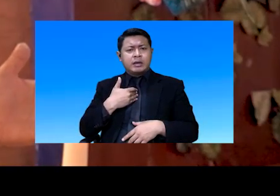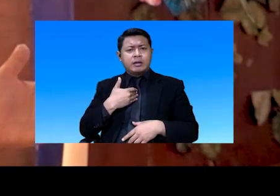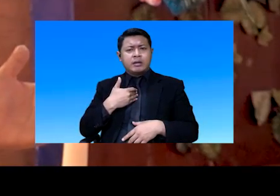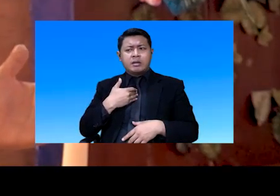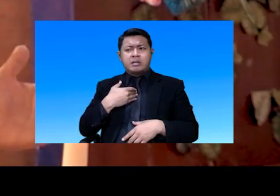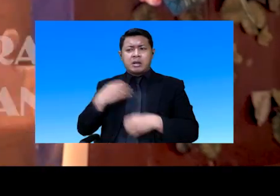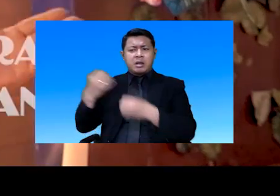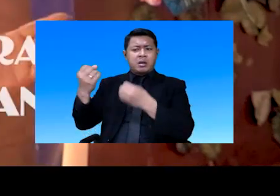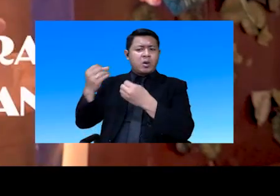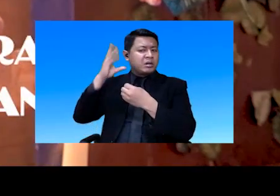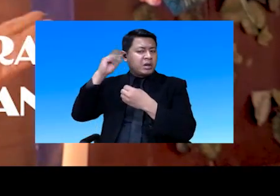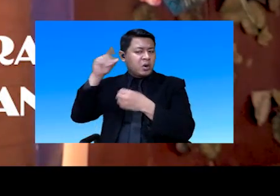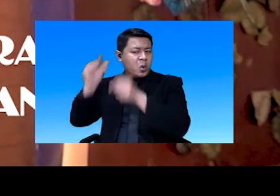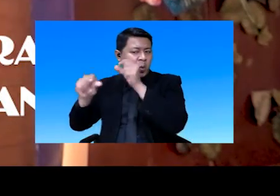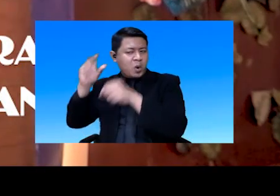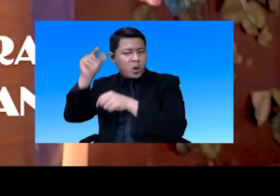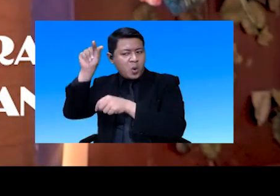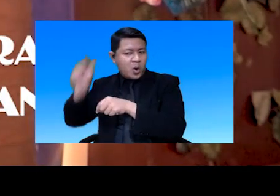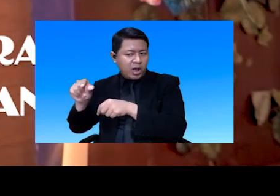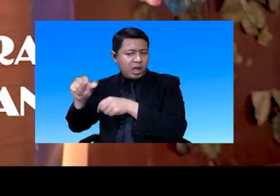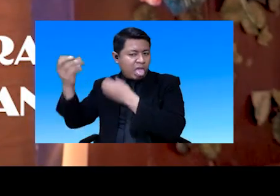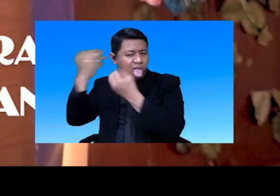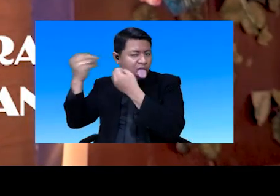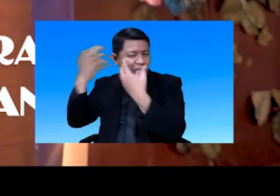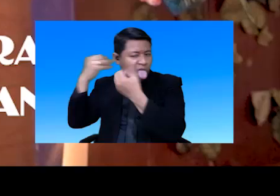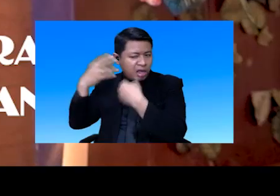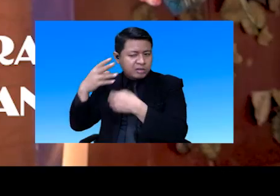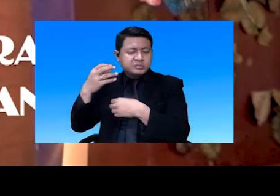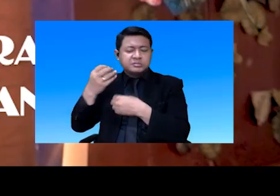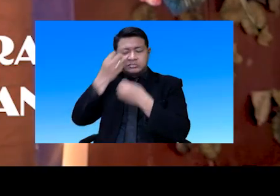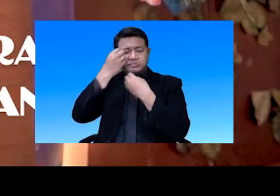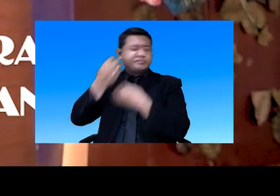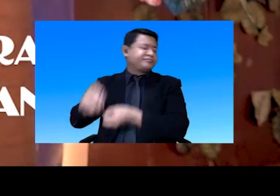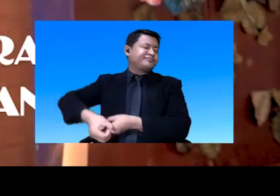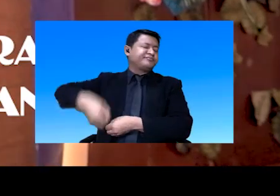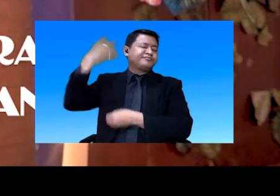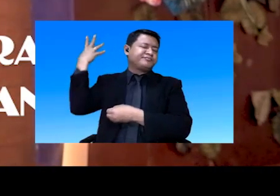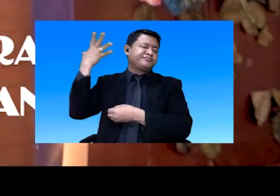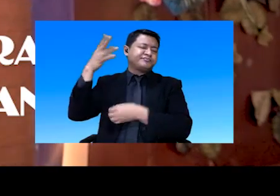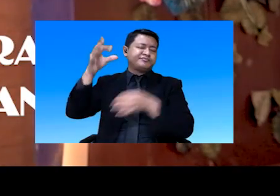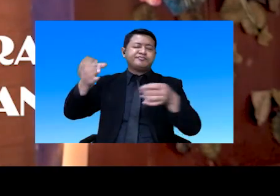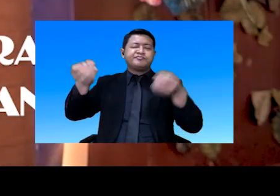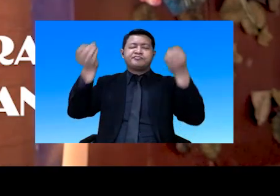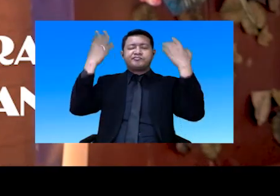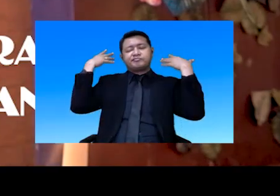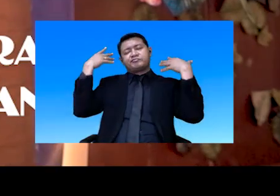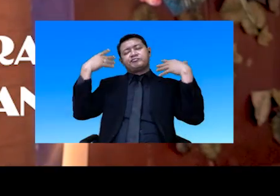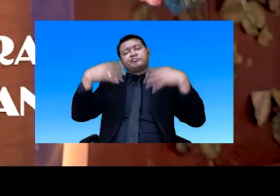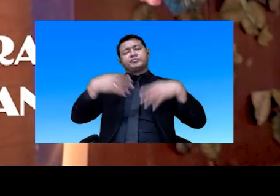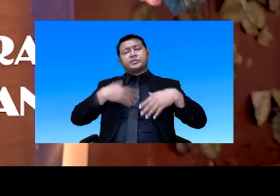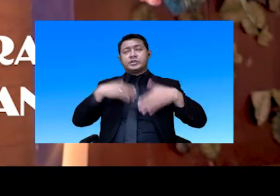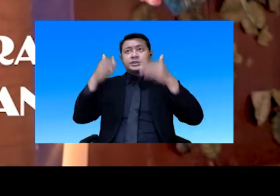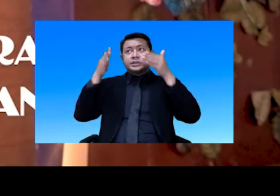oleh omongan orang, karena saya tidak mau terlalu banyak mendengarkan omongan orang, tapi saya fokus pada